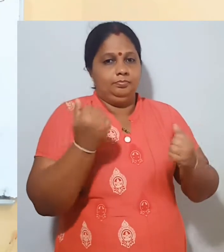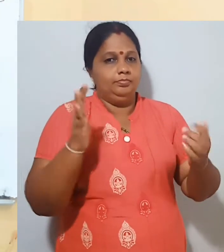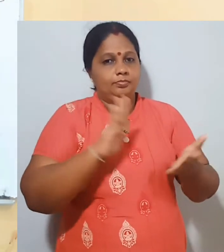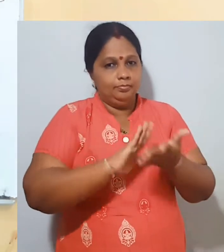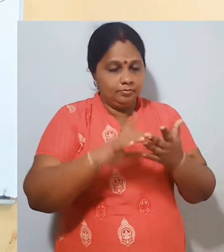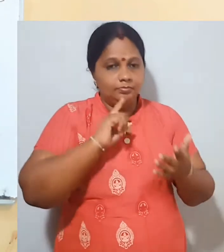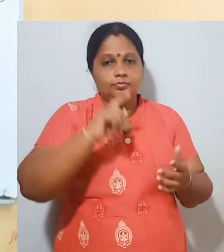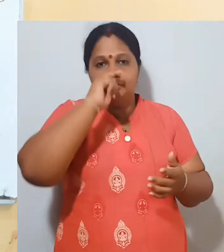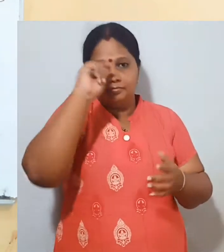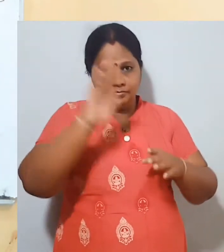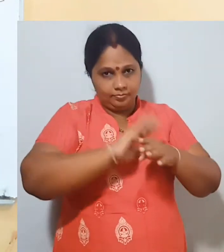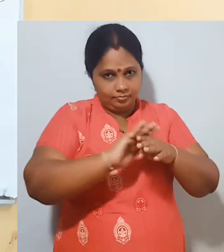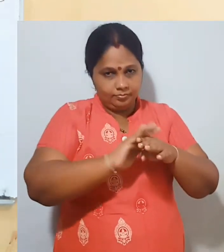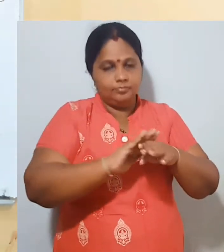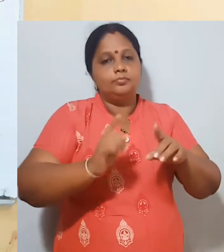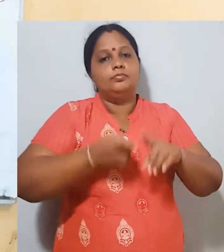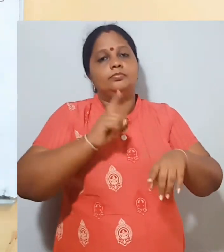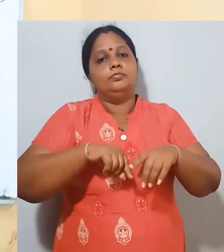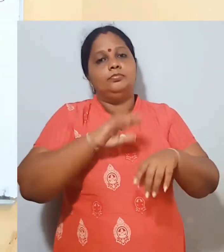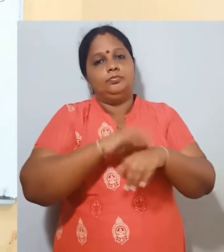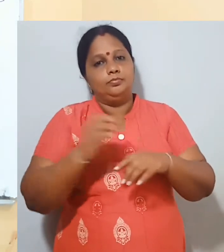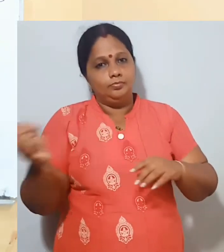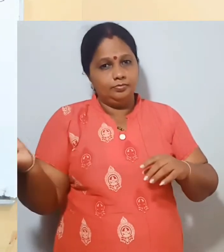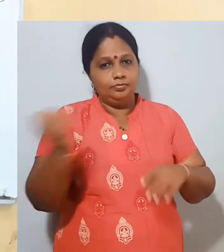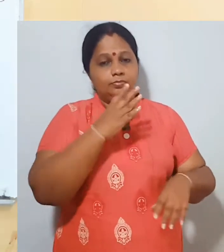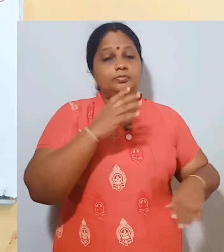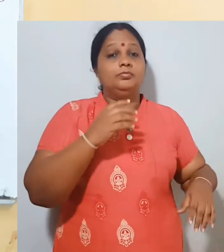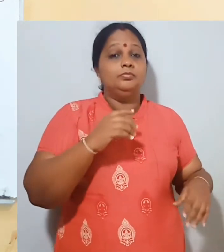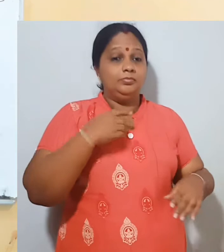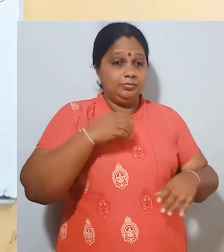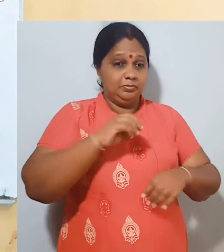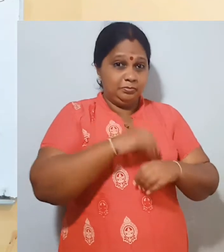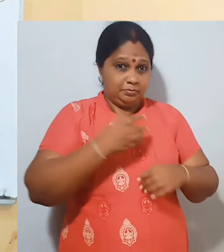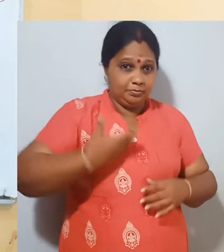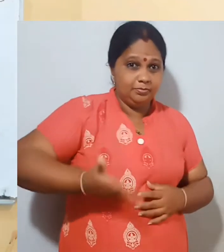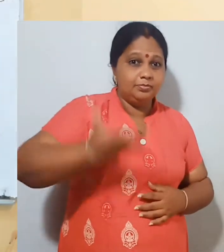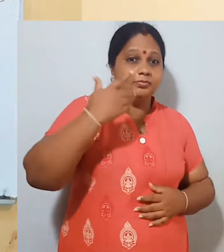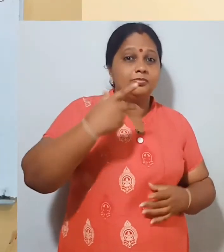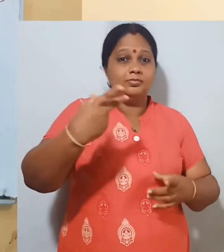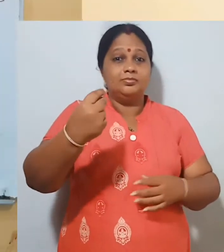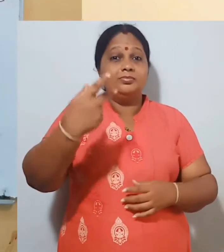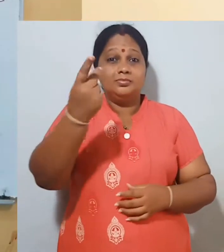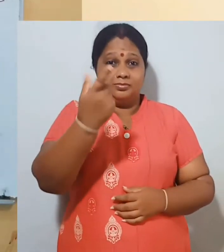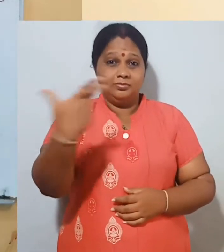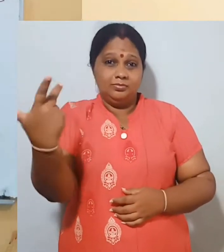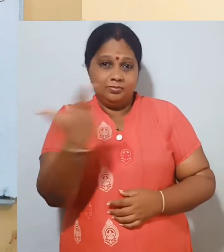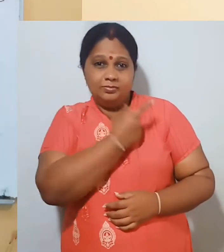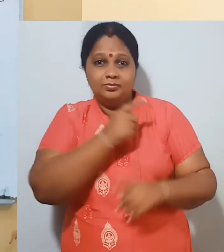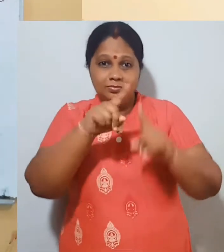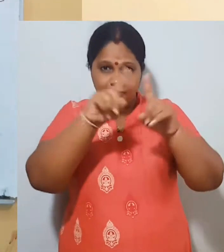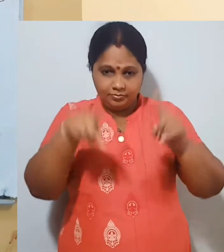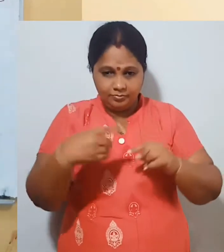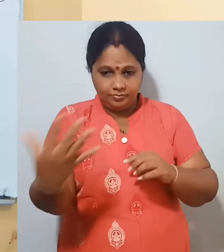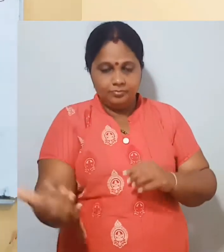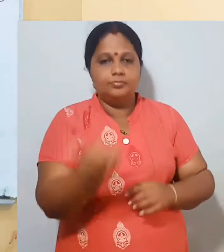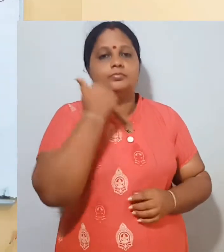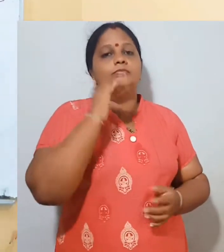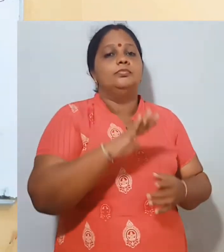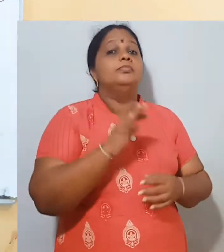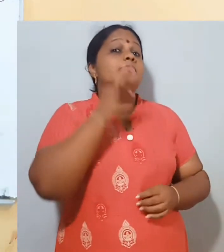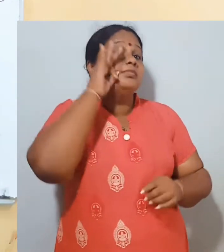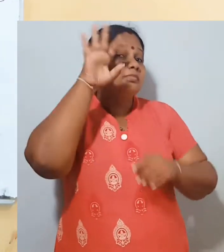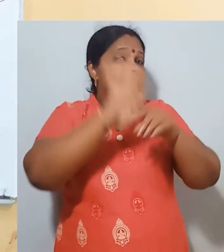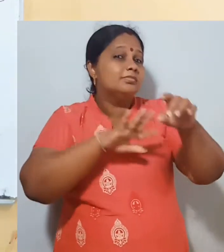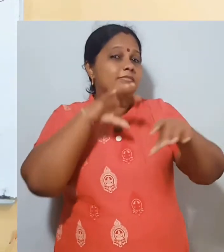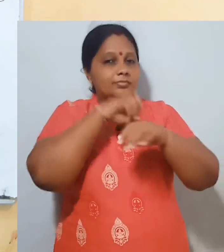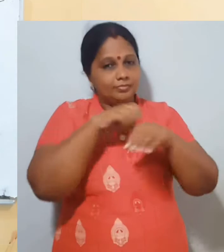போட்டு கழுவுங்க, ஹாஸ்பிட்டலுக்கு போங்க. போகல அந்த நாய்க்குரிய ஊசி போட்ட காட்டையும் கொண்டு போறது நல்லது. பூனைக்கடியும் இதே